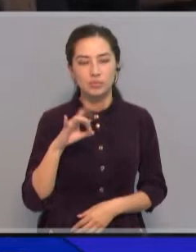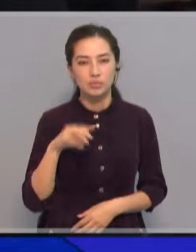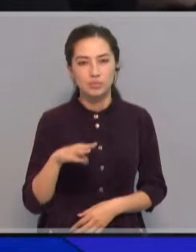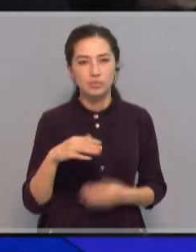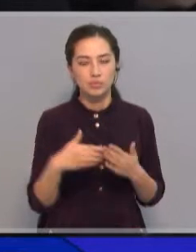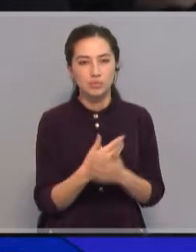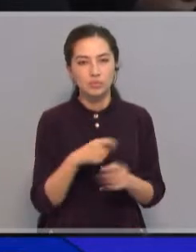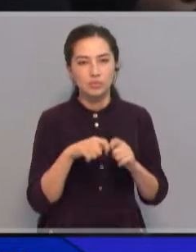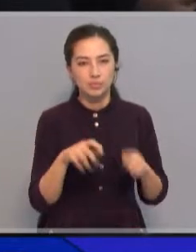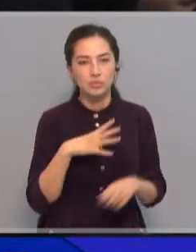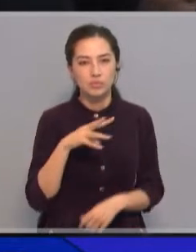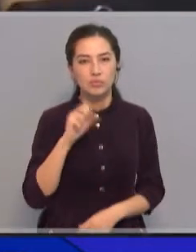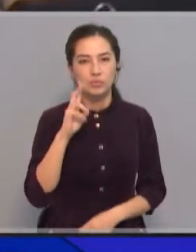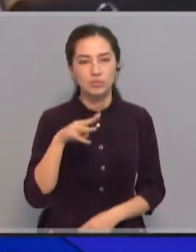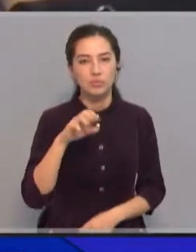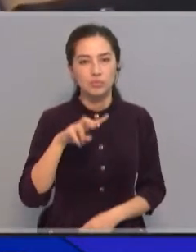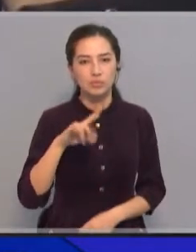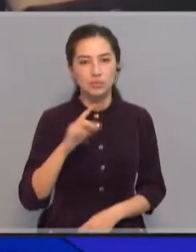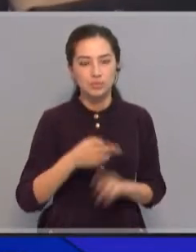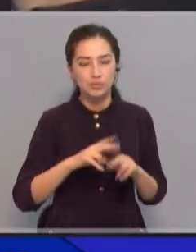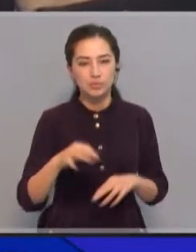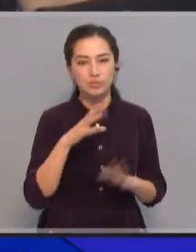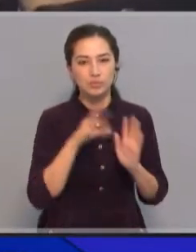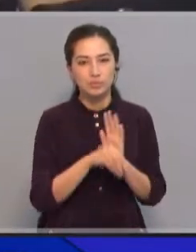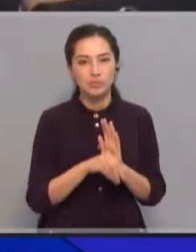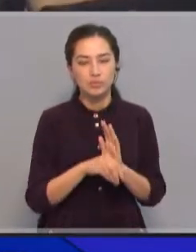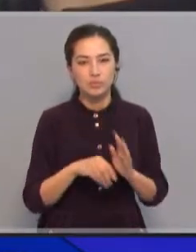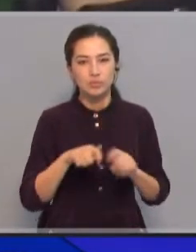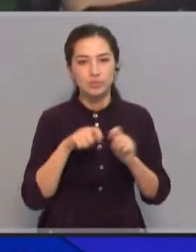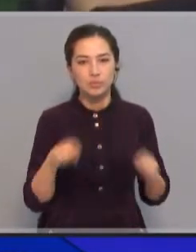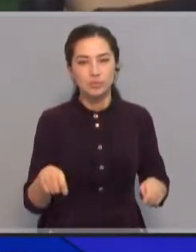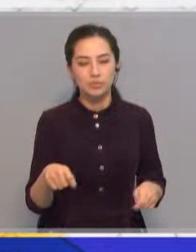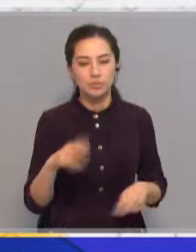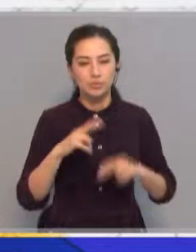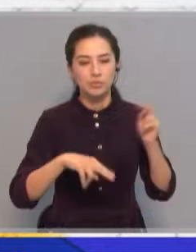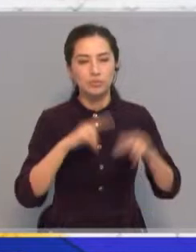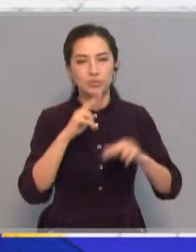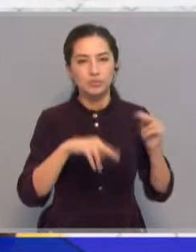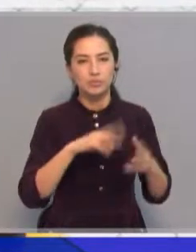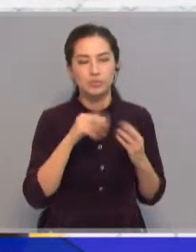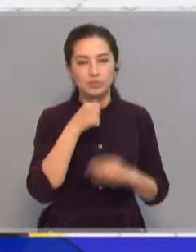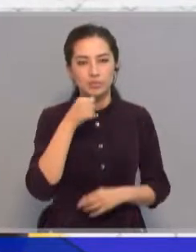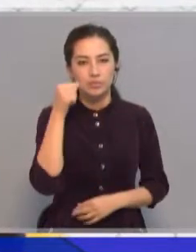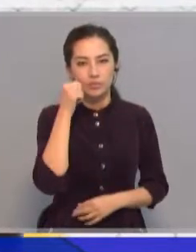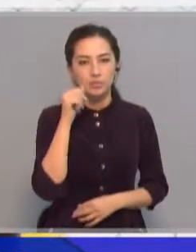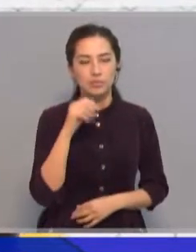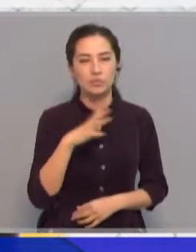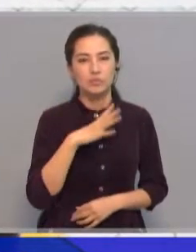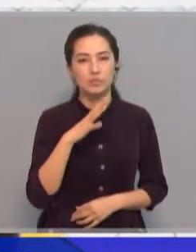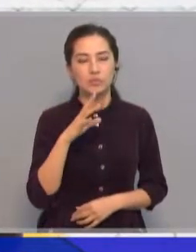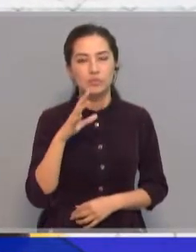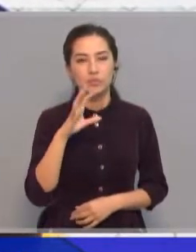қолданысқа берілді. Мақталы ауылдық округіне қарасты Алмалы елді мекенінде ашылған алаңшаның құрылысы өткен жылдың қазанында